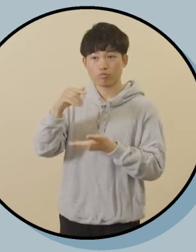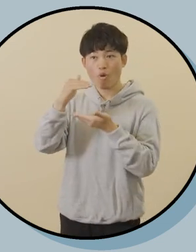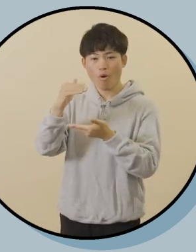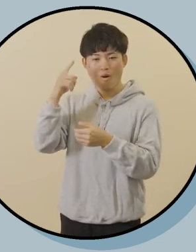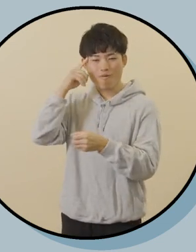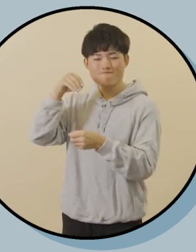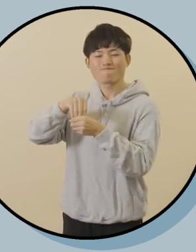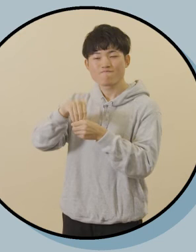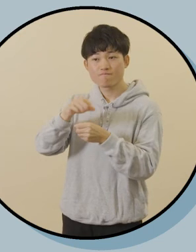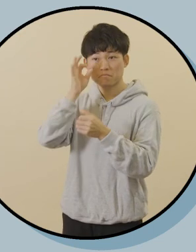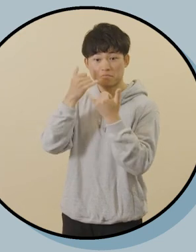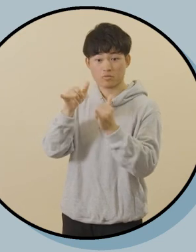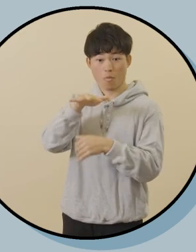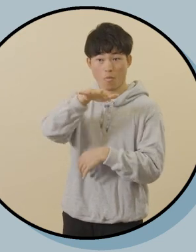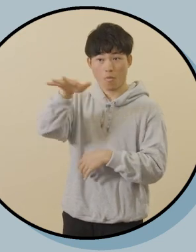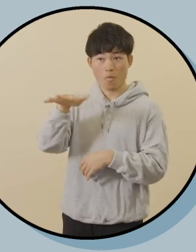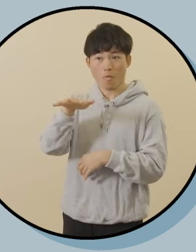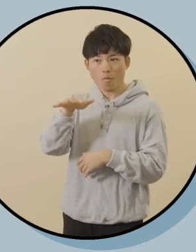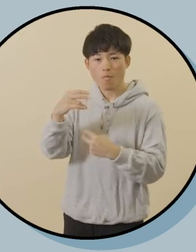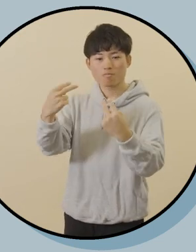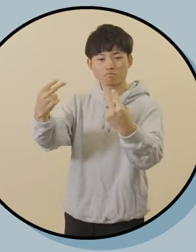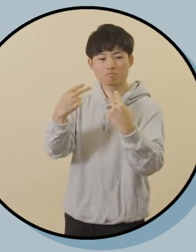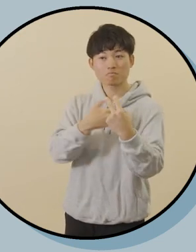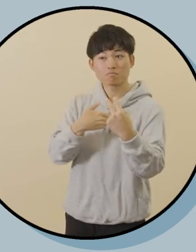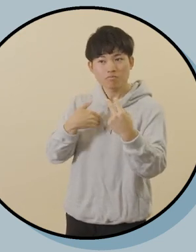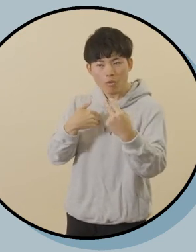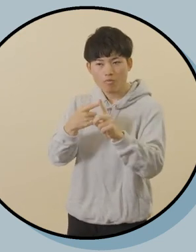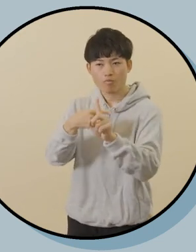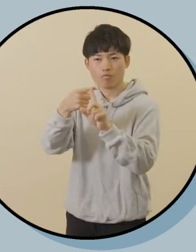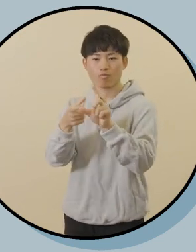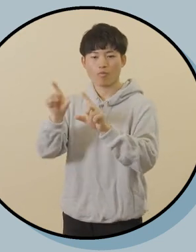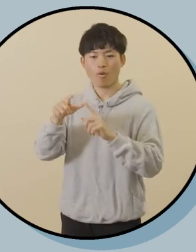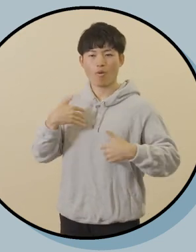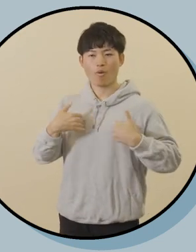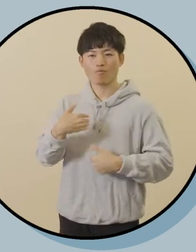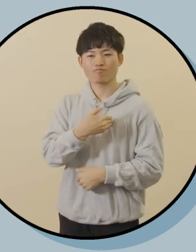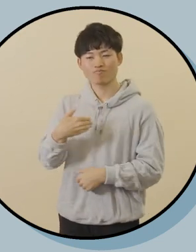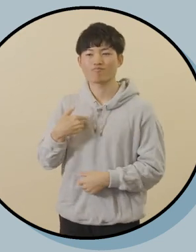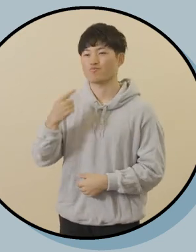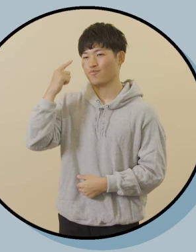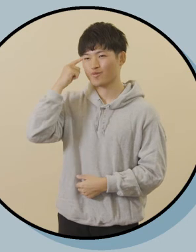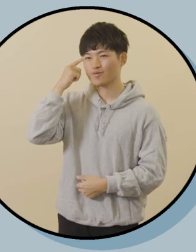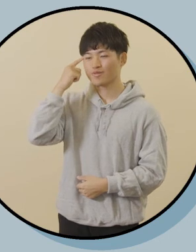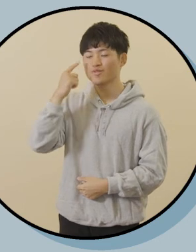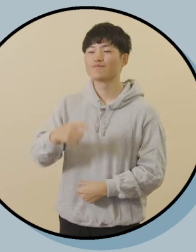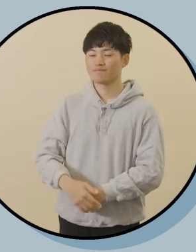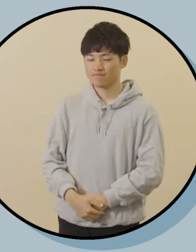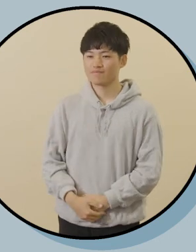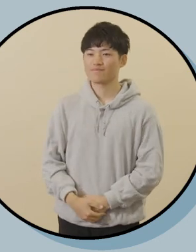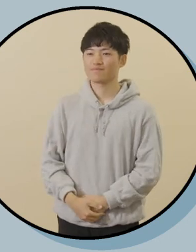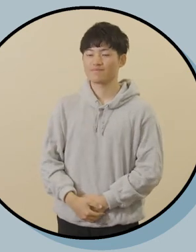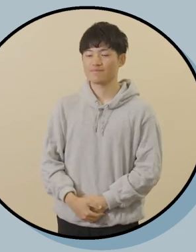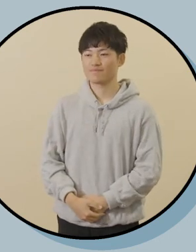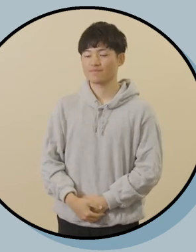って、なんか見ている人も、ちょっとそういうことも考えて見てもらったら、ちょっと、